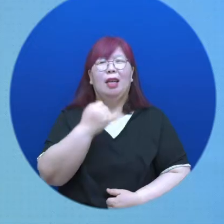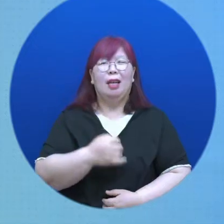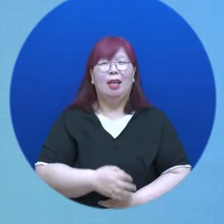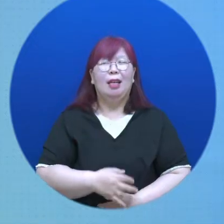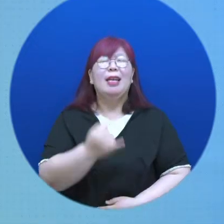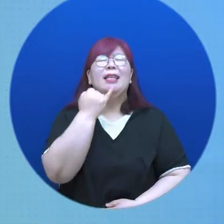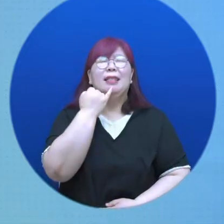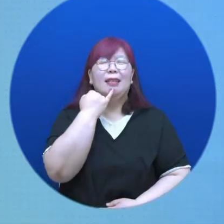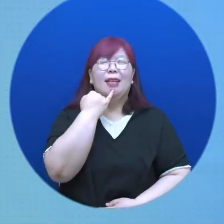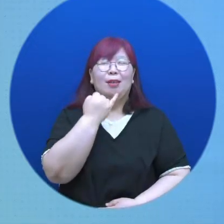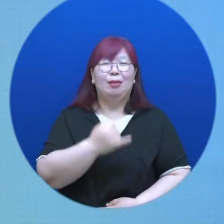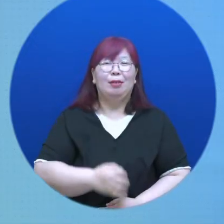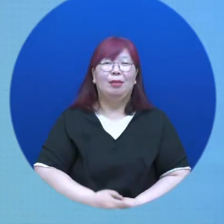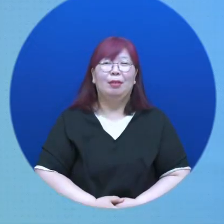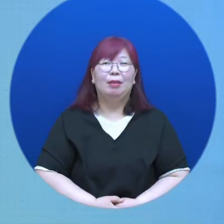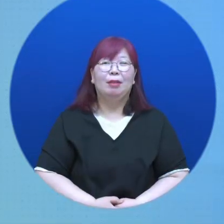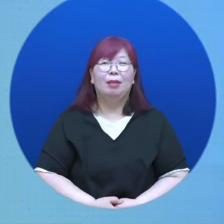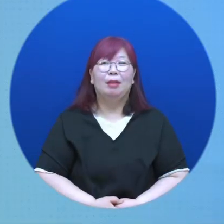살만해요.